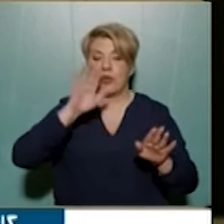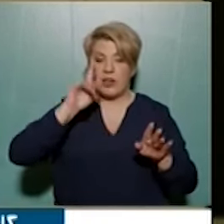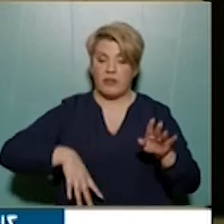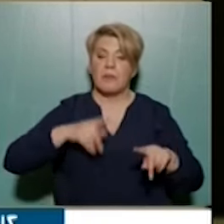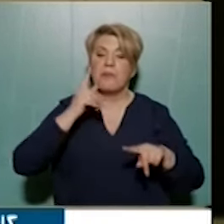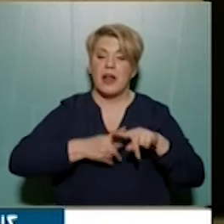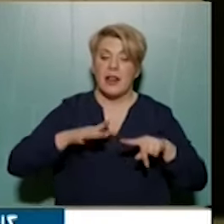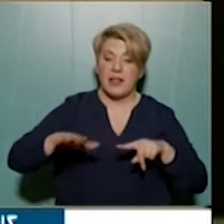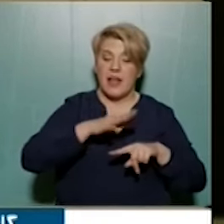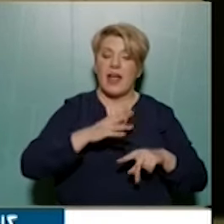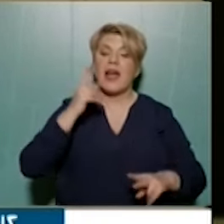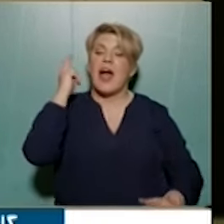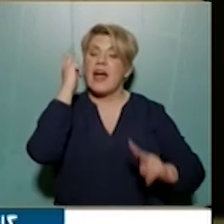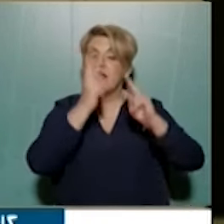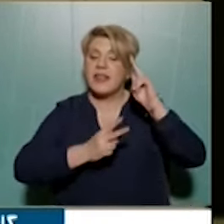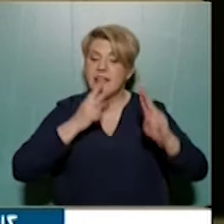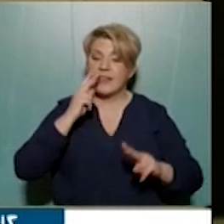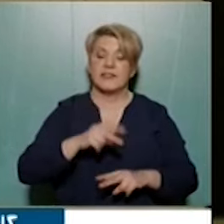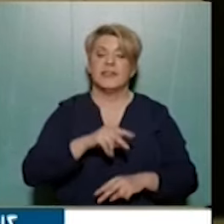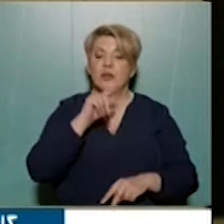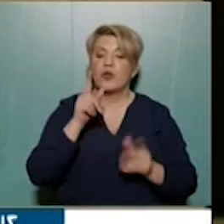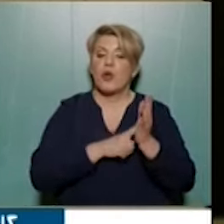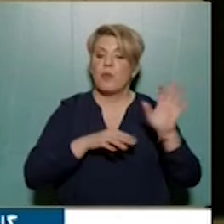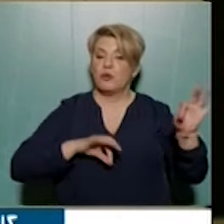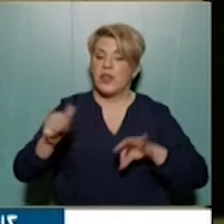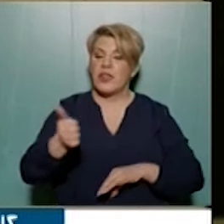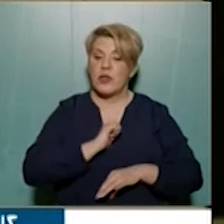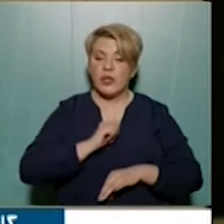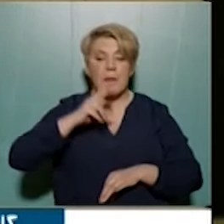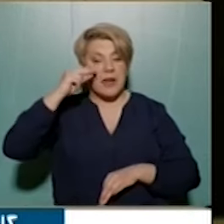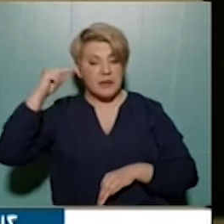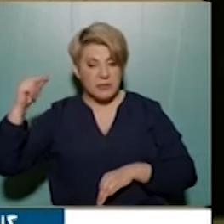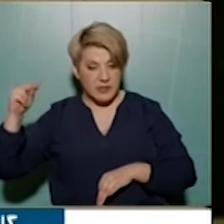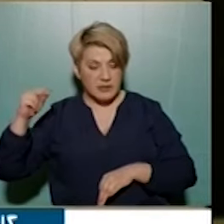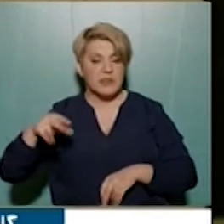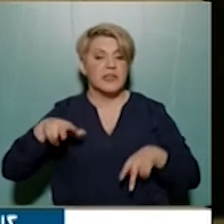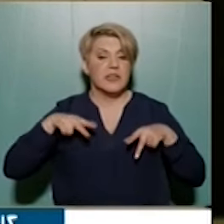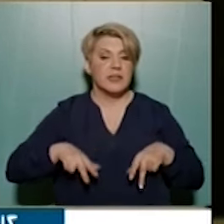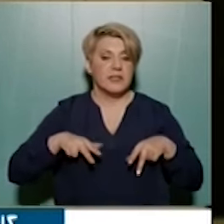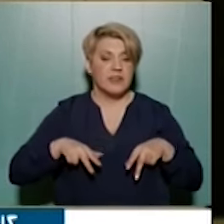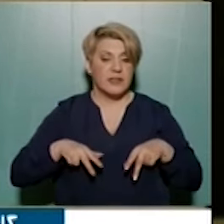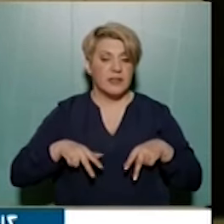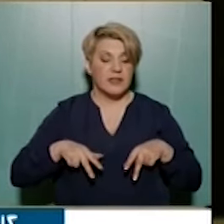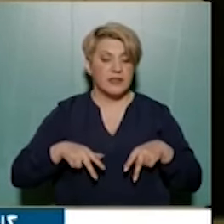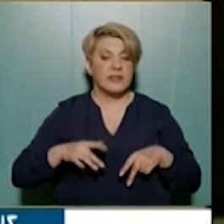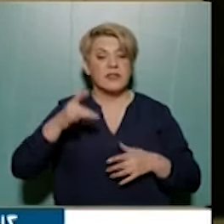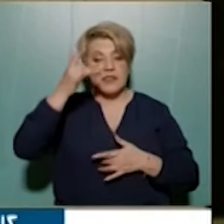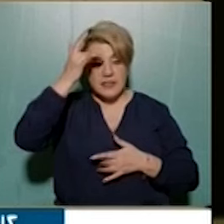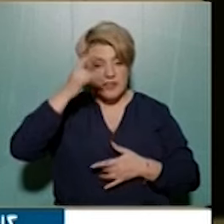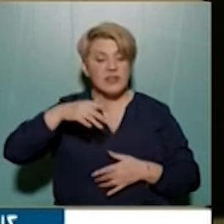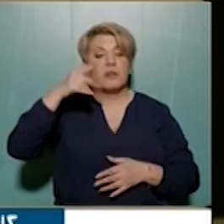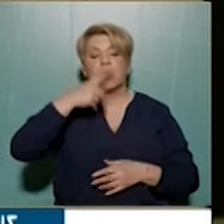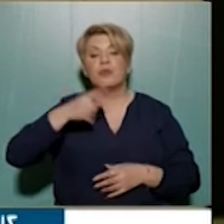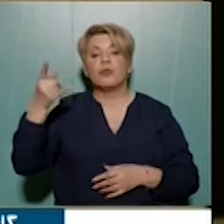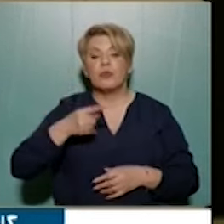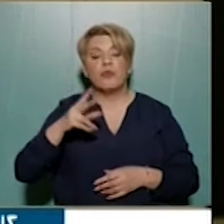πανελλαδικό που καταδίκασαν, καταψηφίστηκε στην ουσία το νομοσχέδιο για τα ιδιωτικά πανεπιστήμια της κυβέρνησης στη συνειδής της